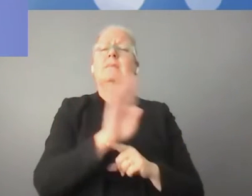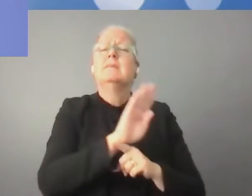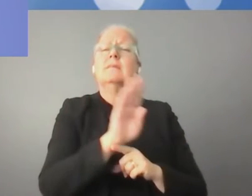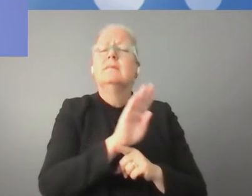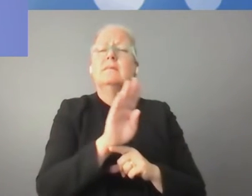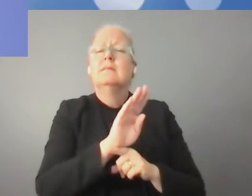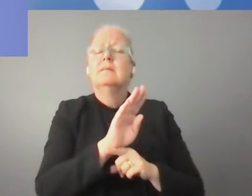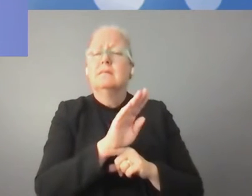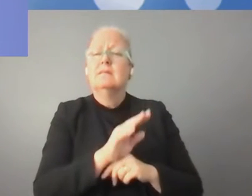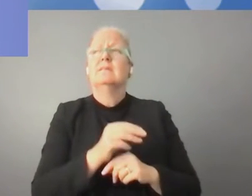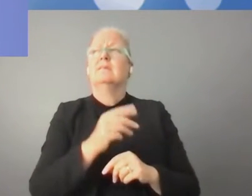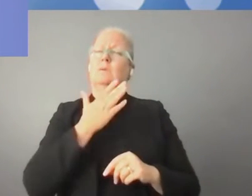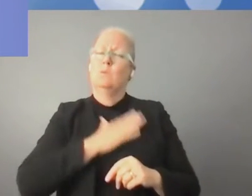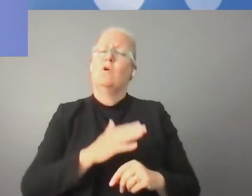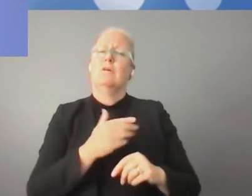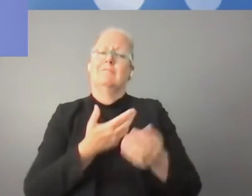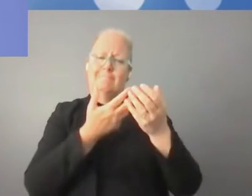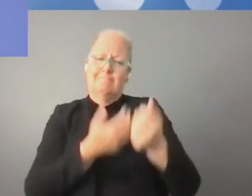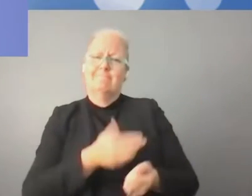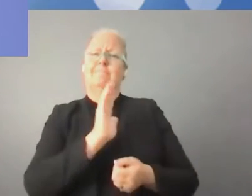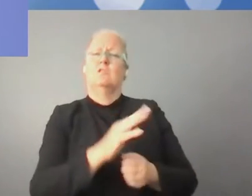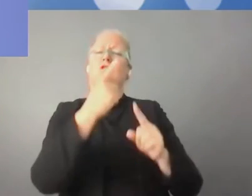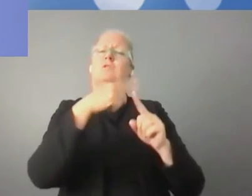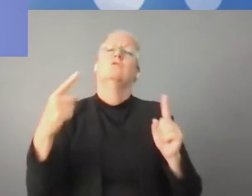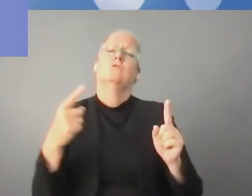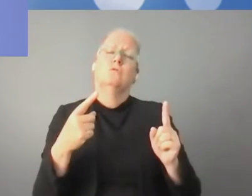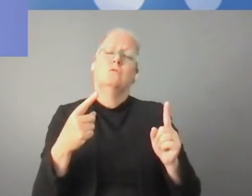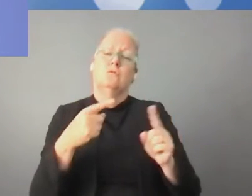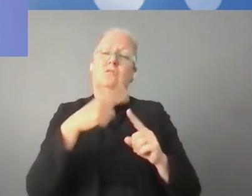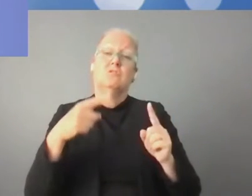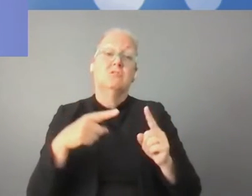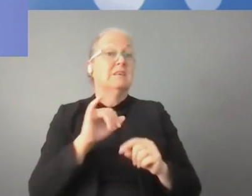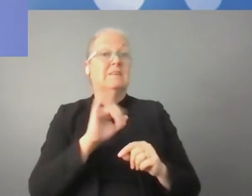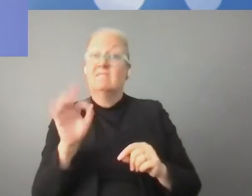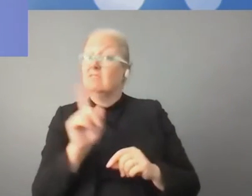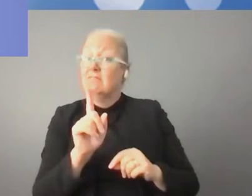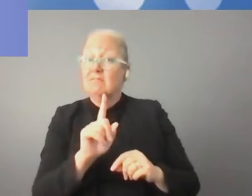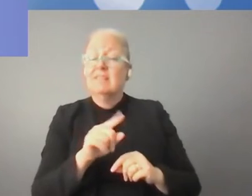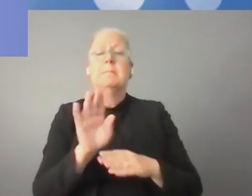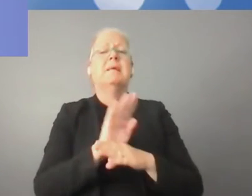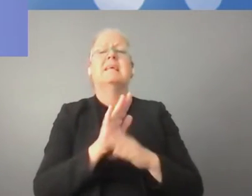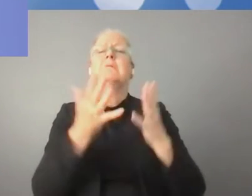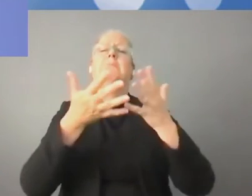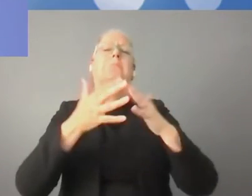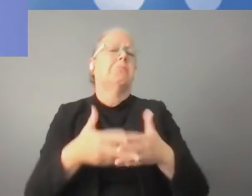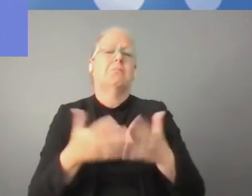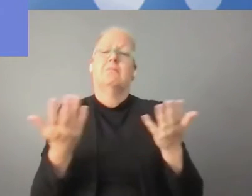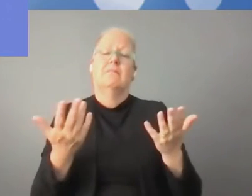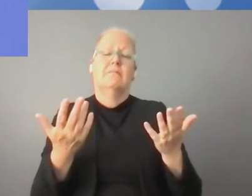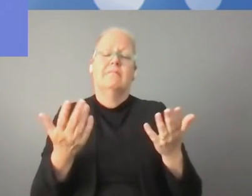будут очень важны. И ведутся уже в Евросоюзе, ведется обсуждение новых проектов